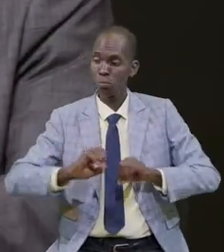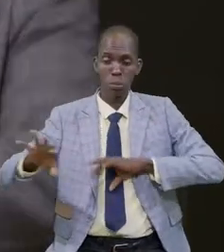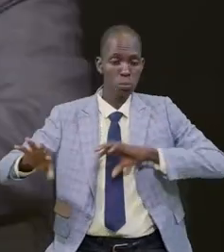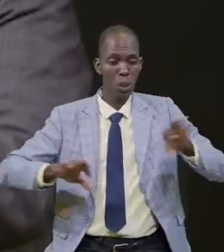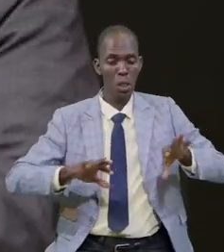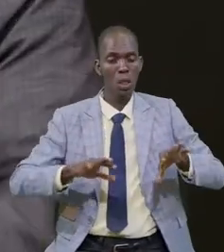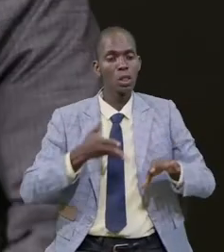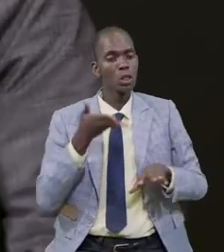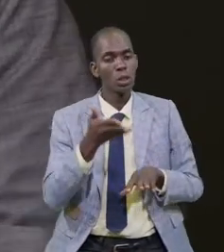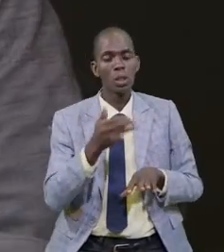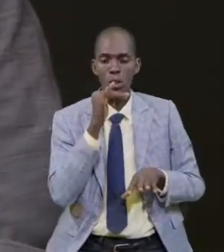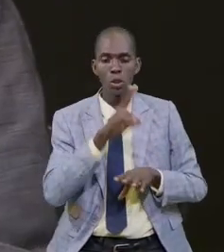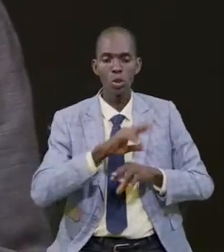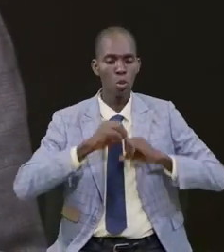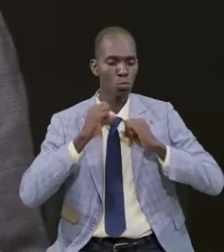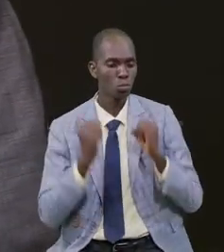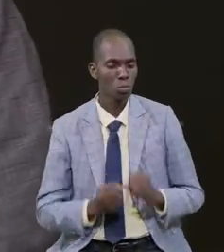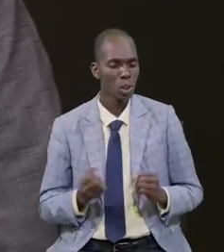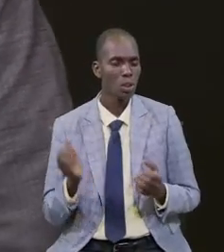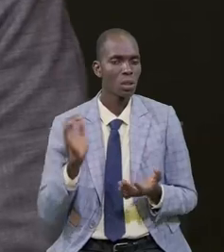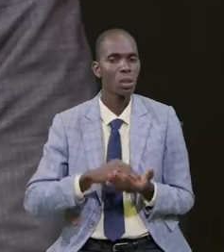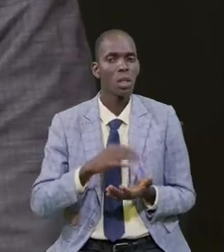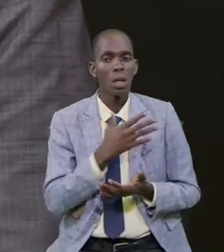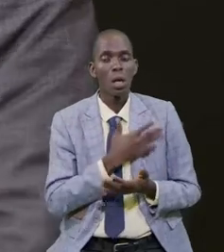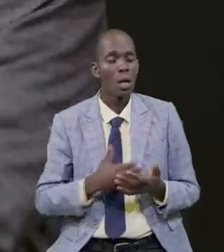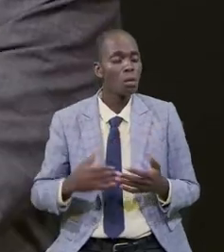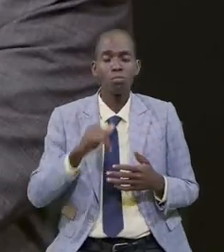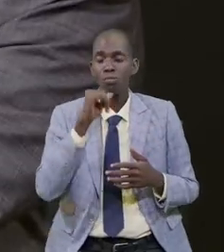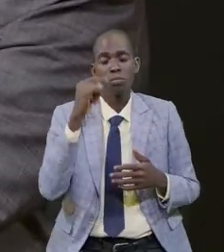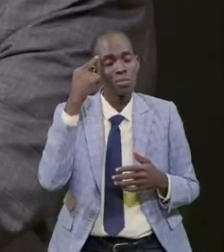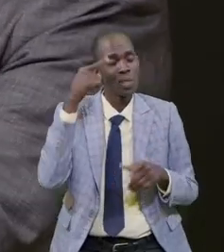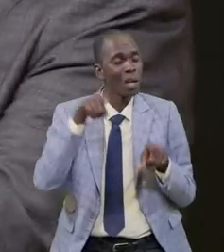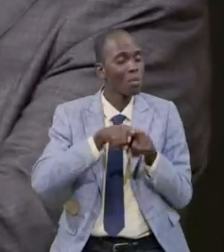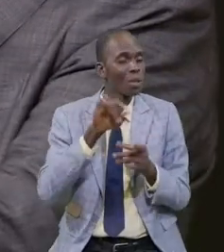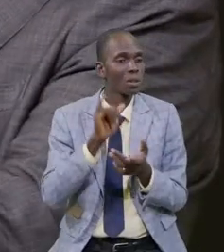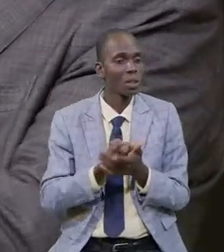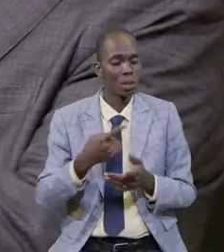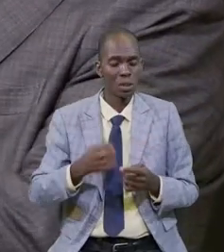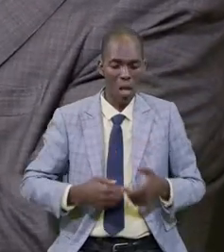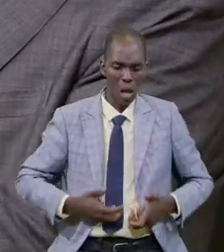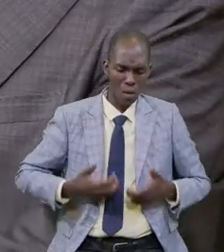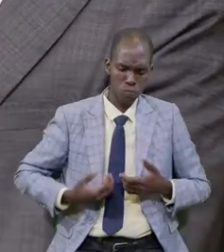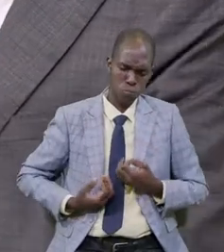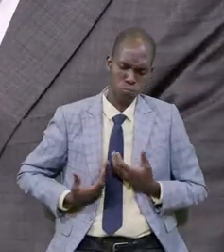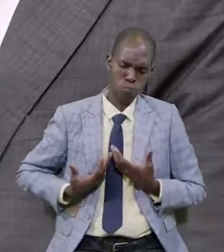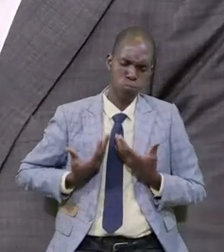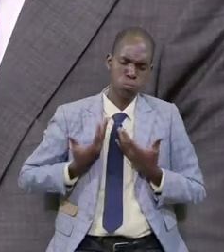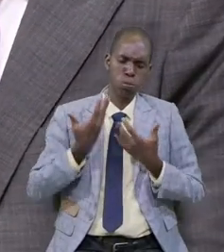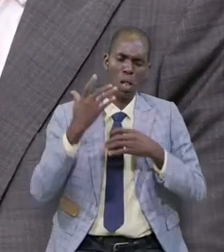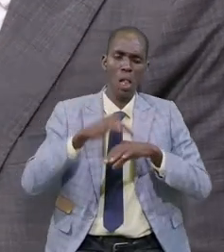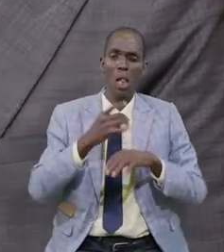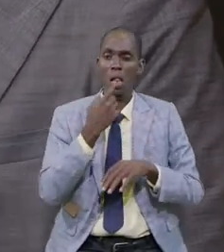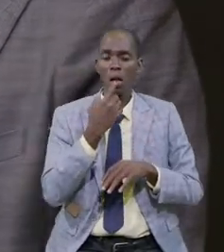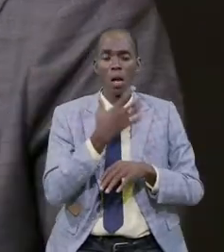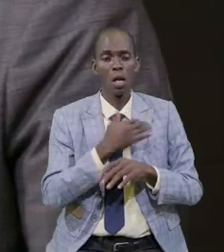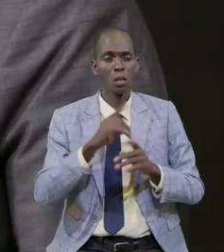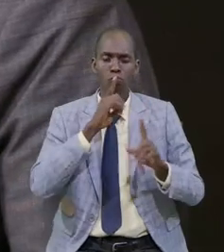Dès qu'on est dispersé, il n'y a plus de force. Et la parole vient à la langue et il émet